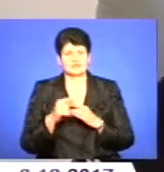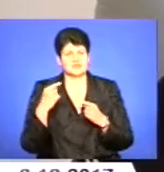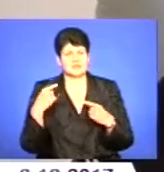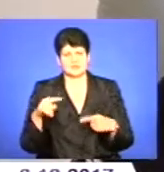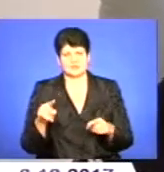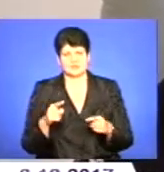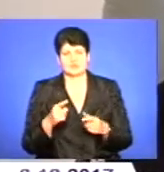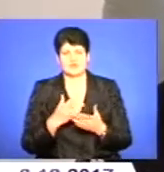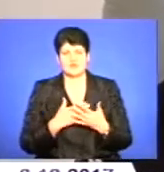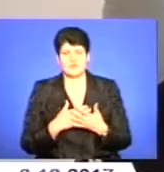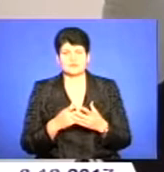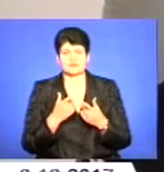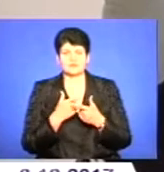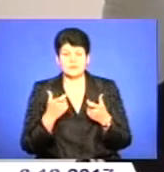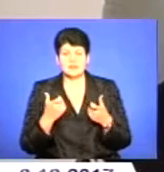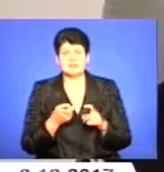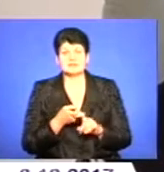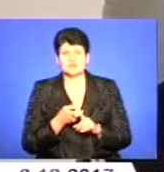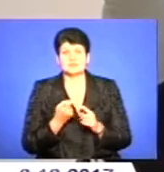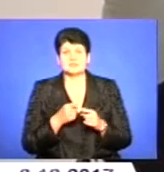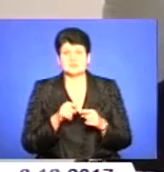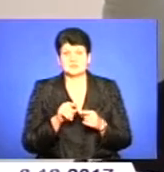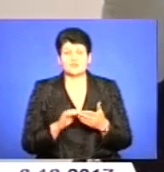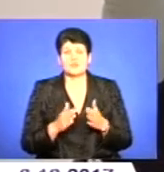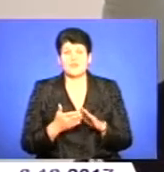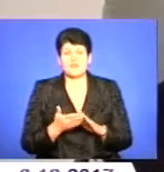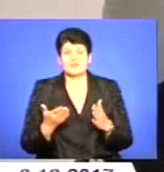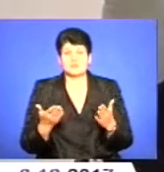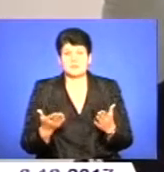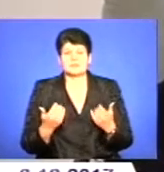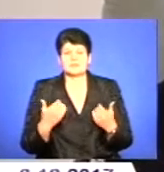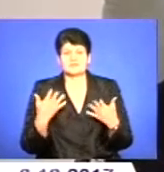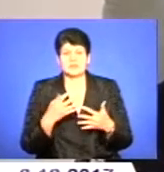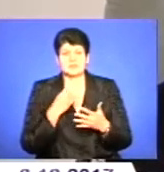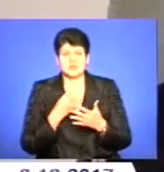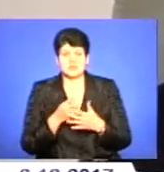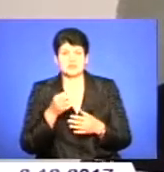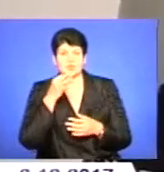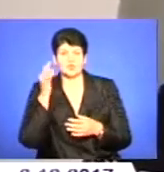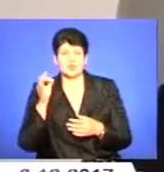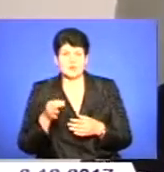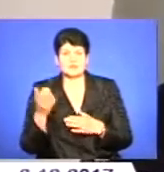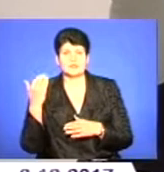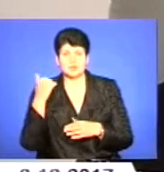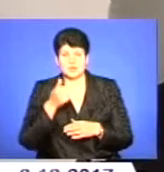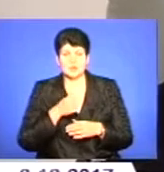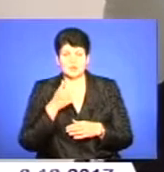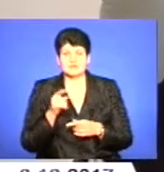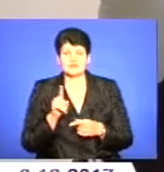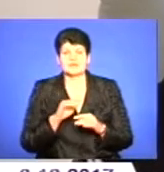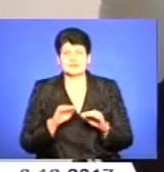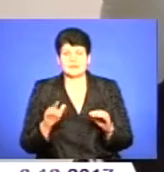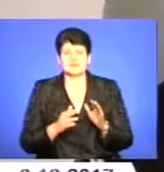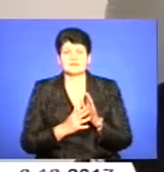«Братерство сиріт», але в зв'язку з певними умовами вже ми бачимо досвід минулих років, що діти,